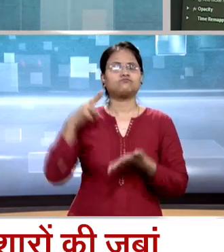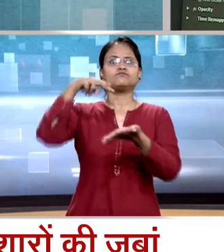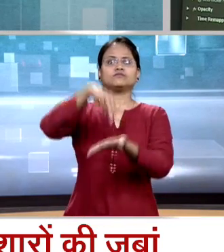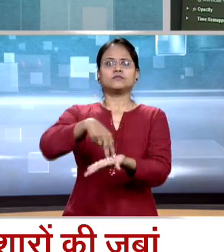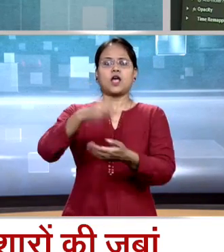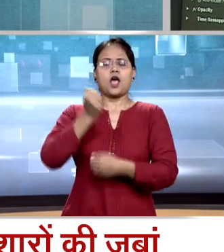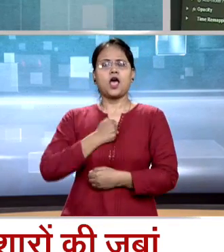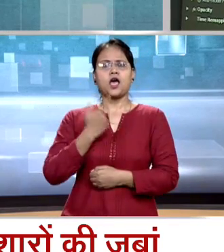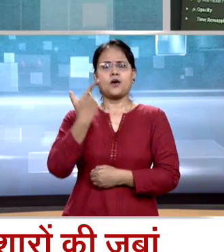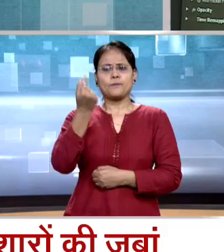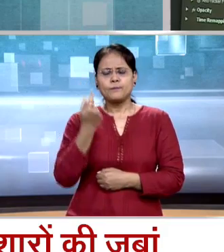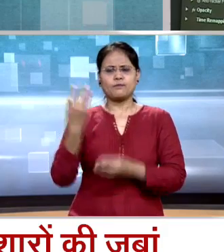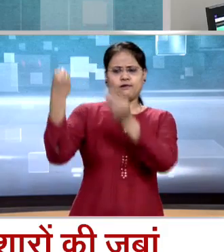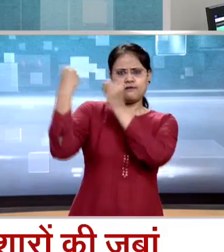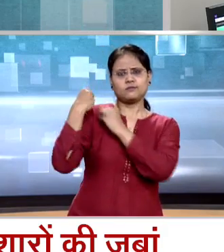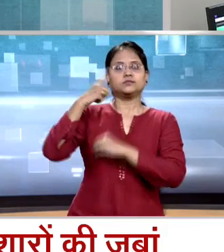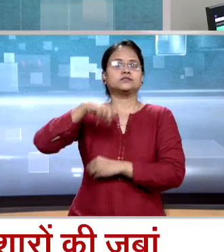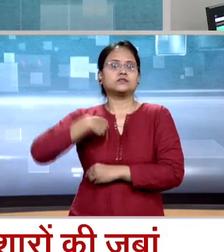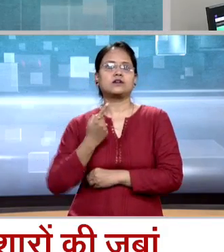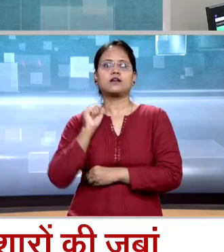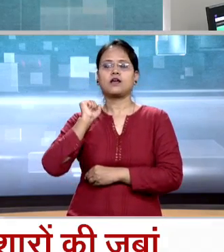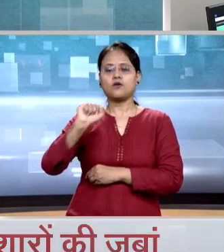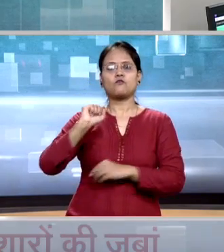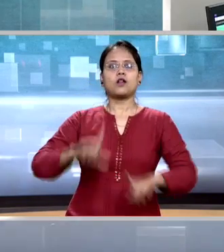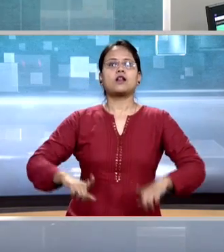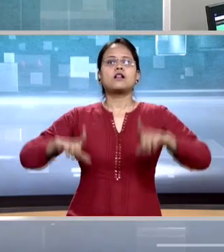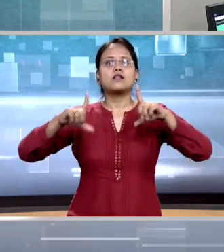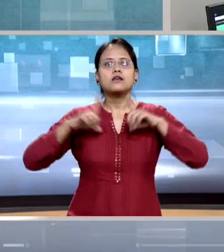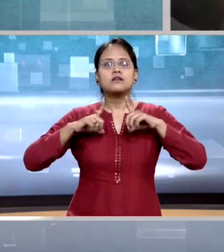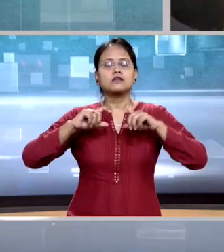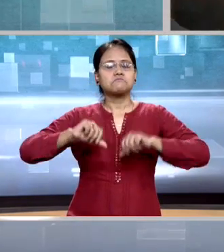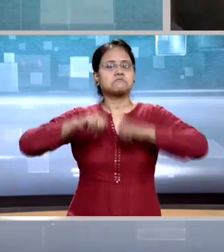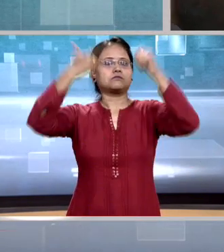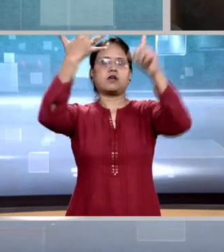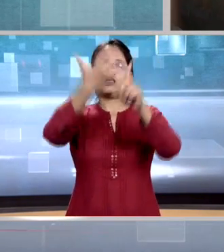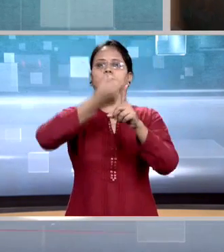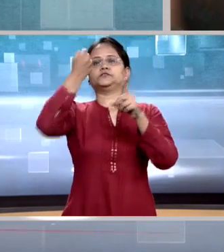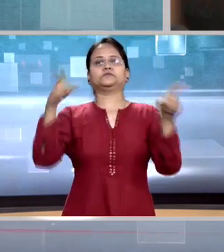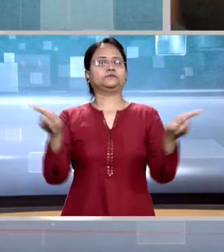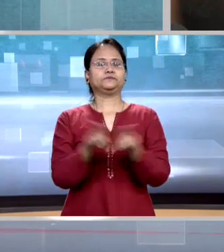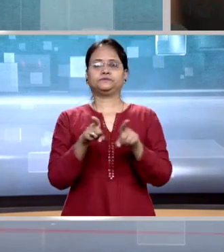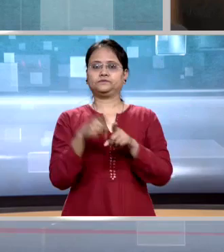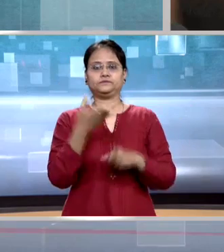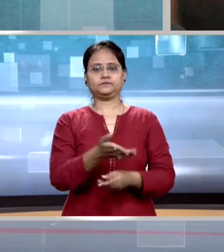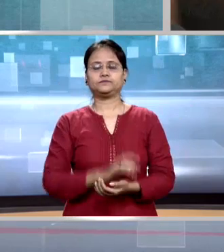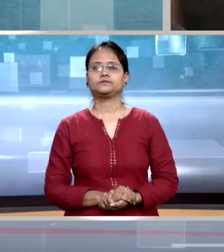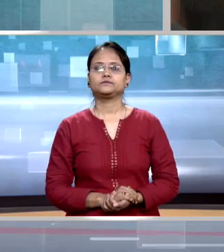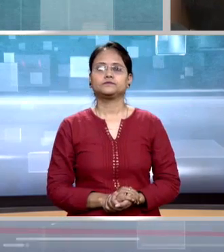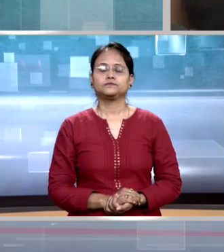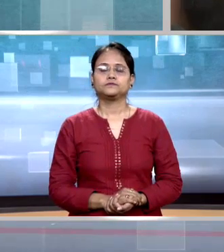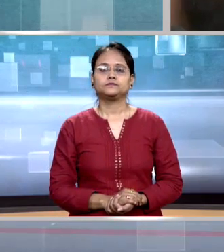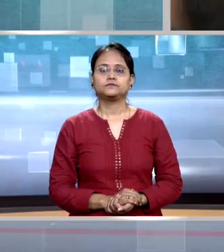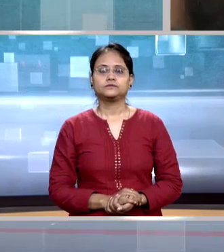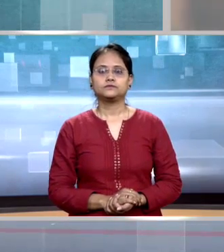अपना खर्चा खुद उठा लेते हैं, जिसे वे अपने जीवन की सबसे बड़ी कामयाबी मानते हैं।